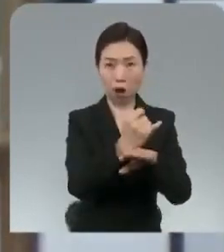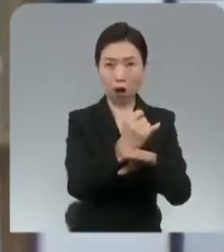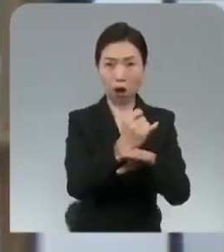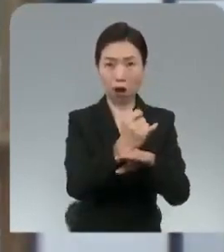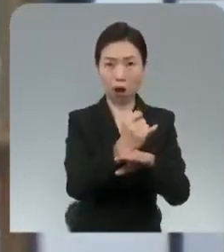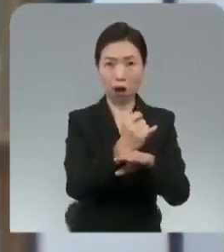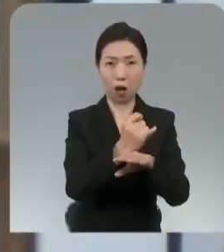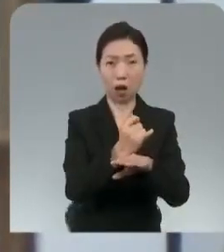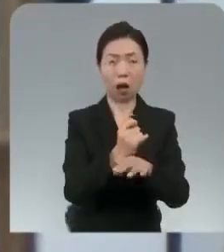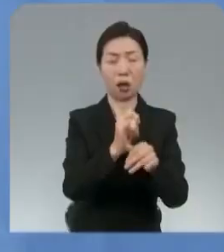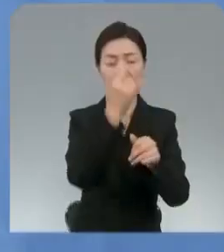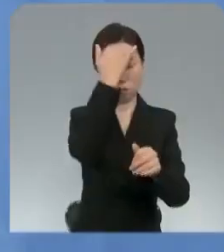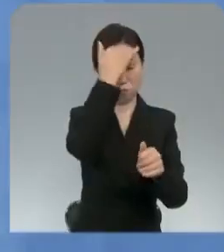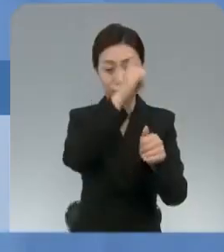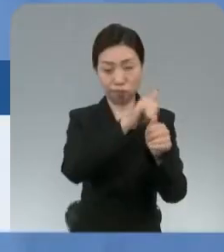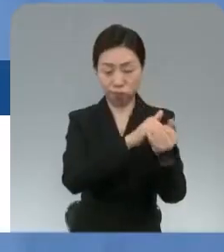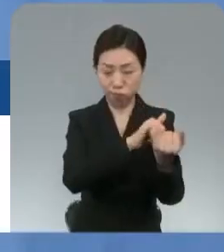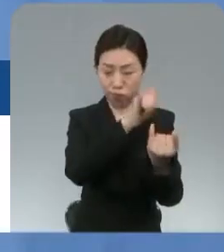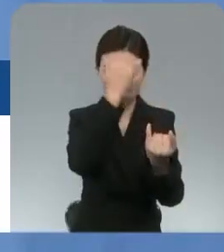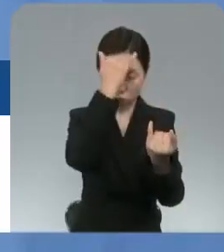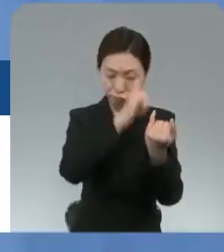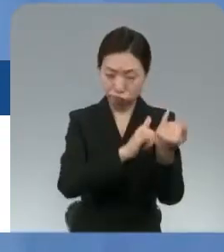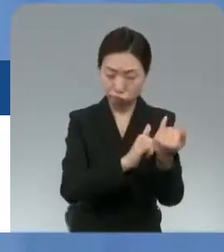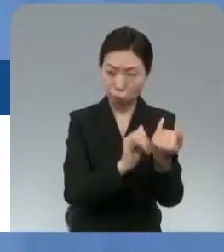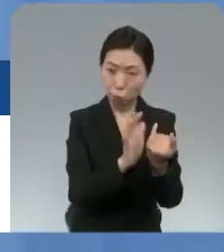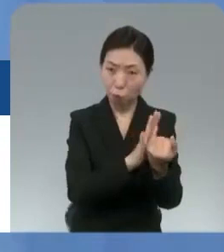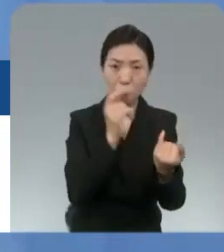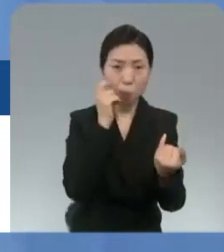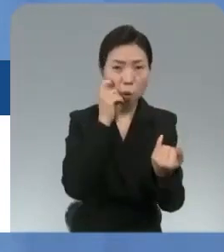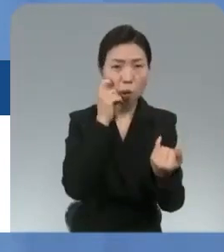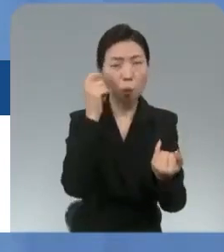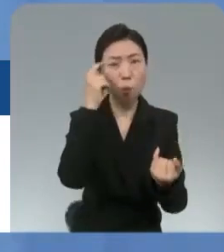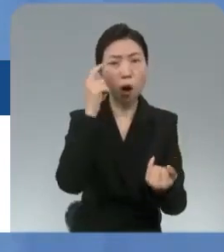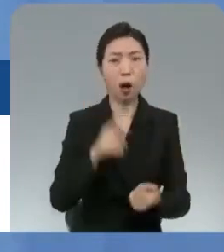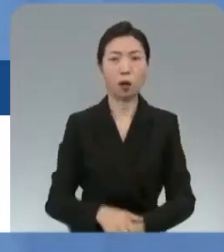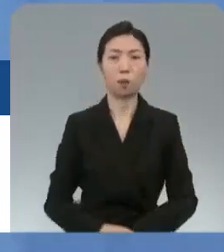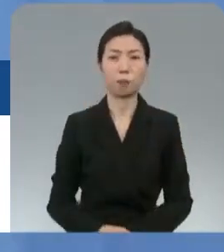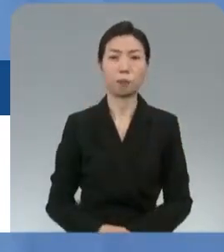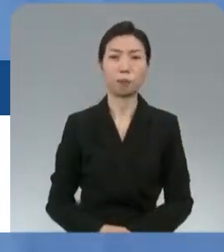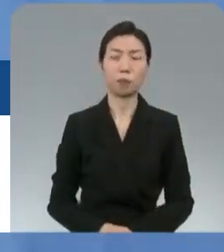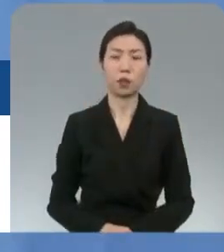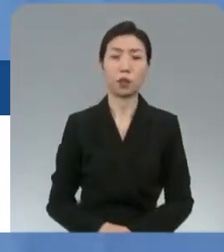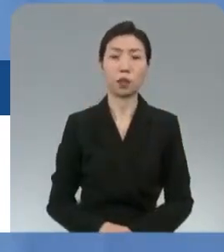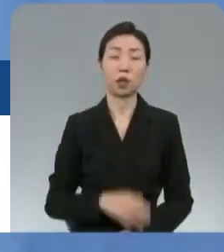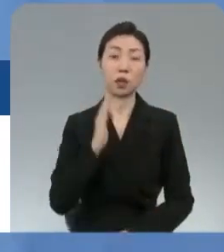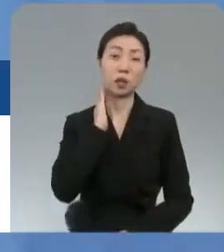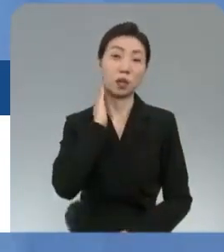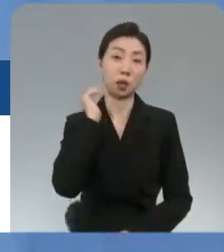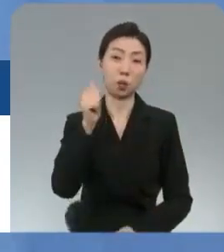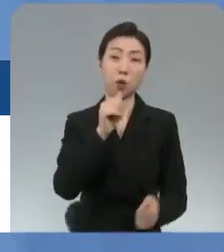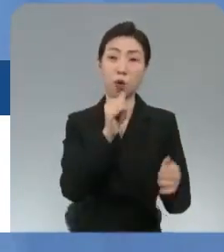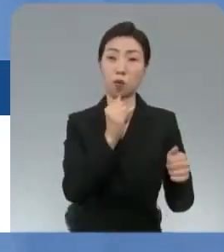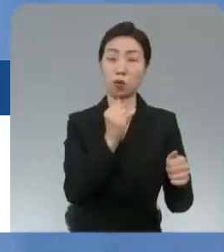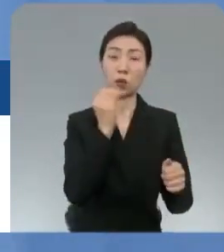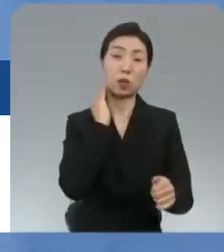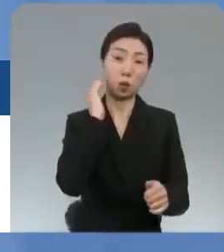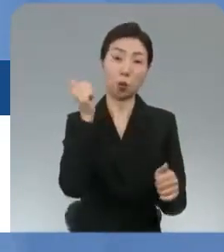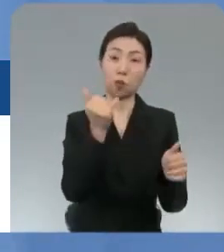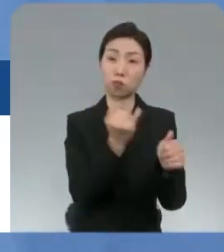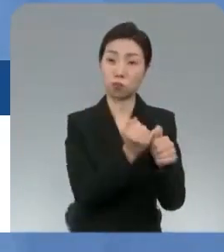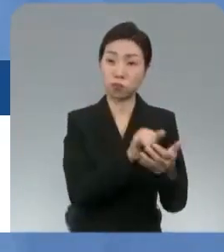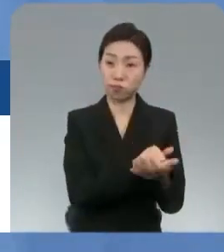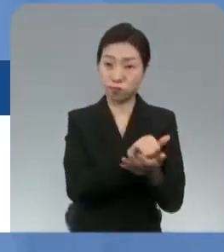비판까지 나왔습니다. 대통령 부부의 조문이 자진 취소한 것인지 아니면 사전 조율